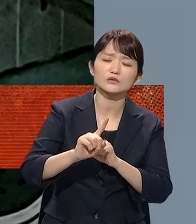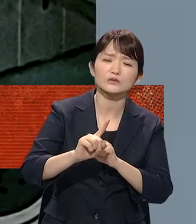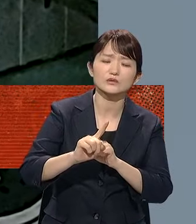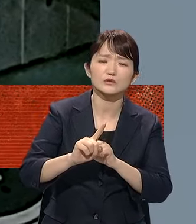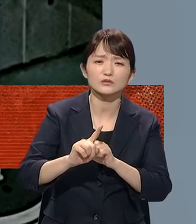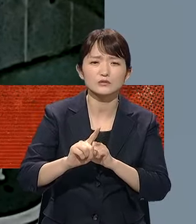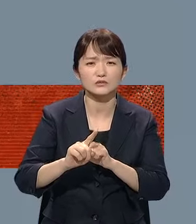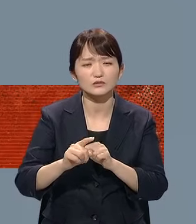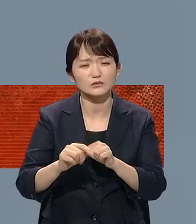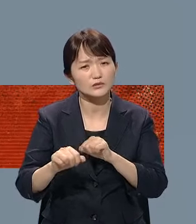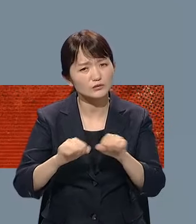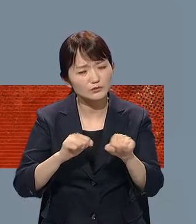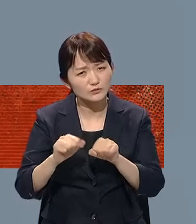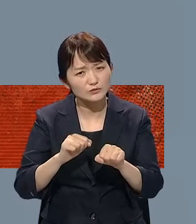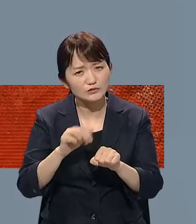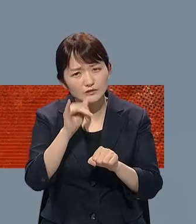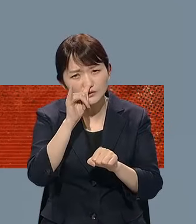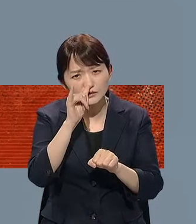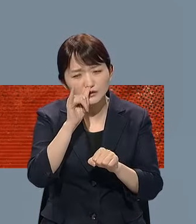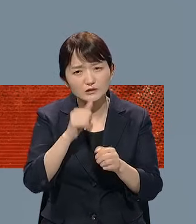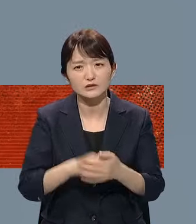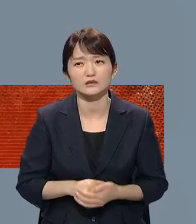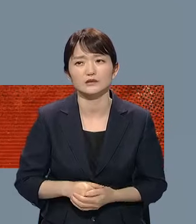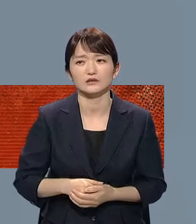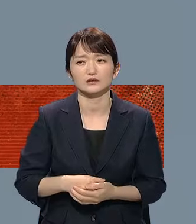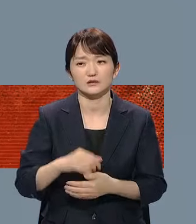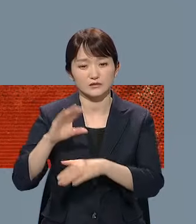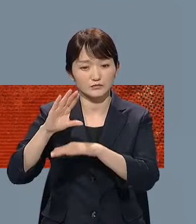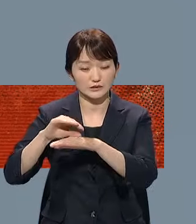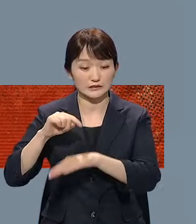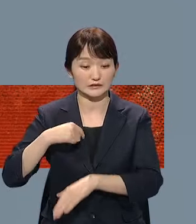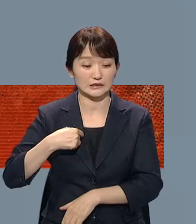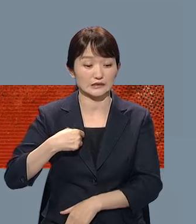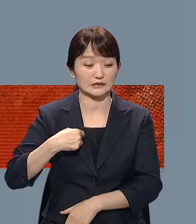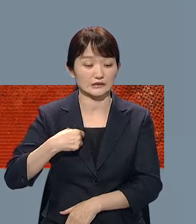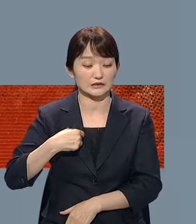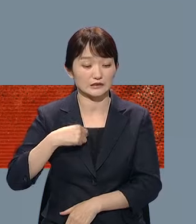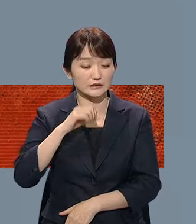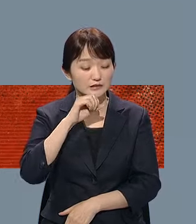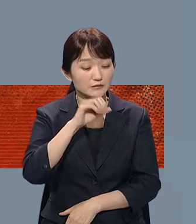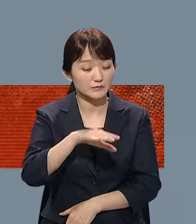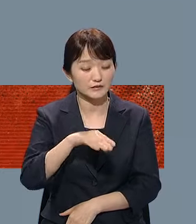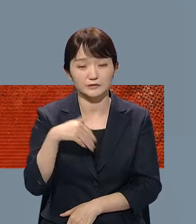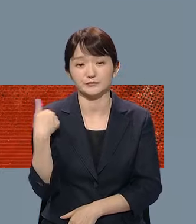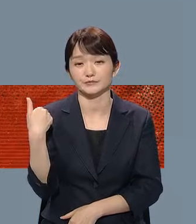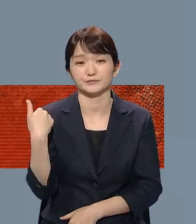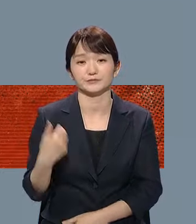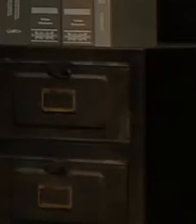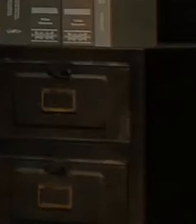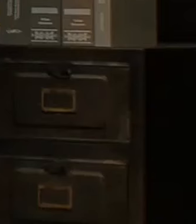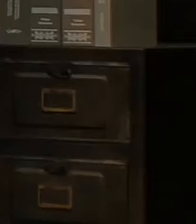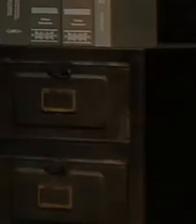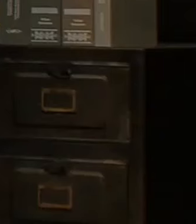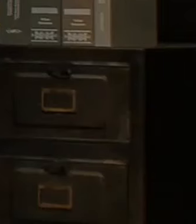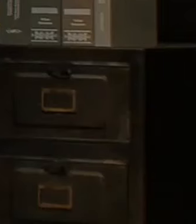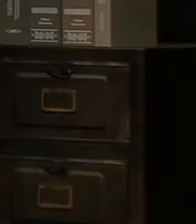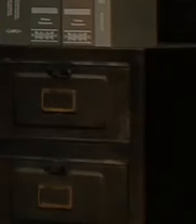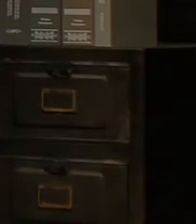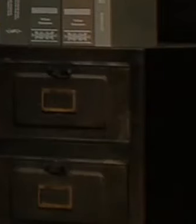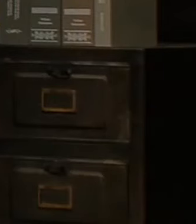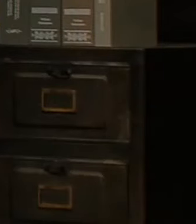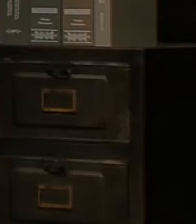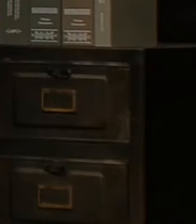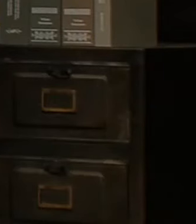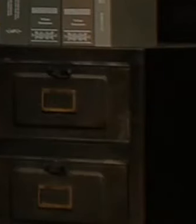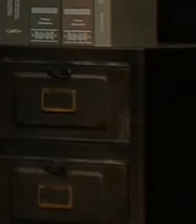방송 하더라도 그게 자기들 보고 하는 소린지 몰라요 그러겠죠 저런 정도의 생각이 없으신 분들이라면 예 그러니까 말이죠 가족